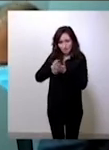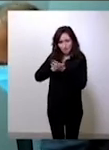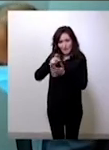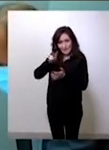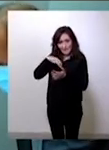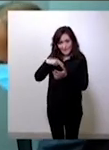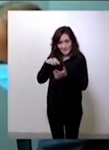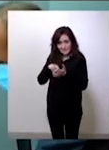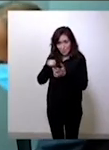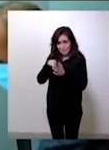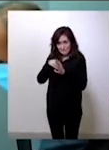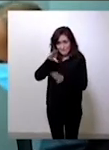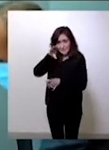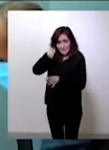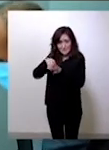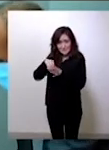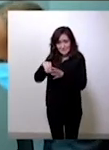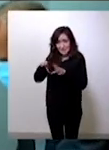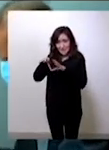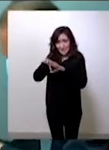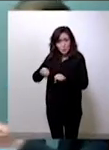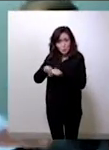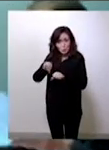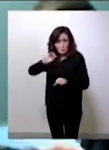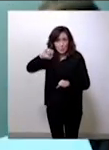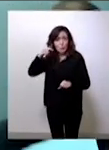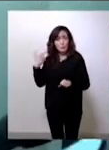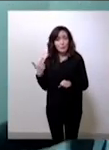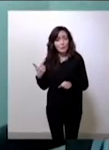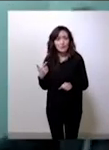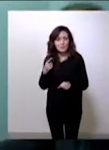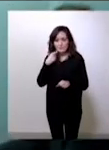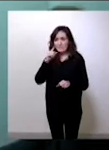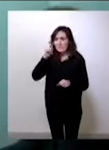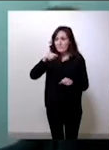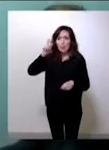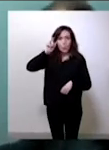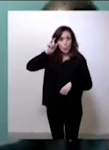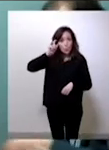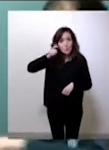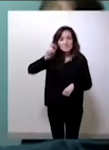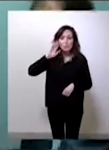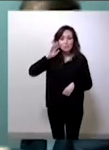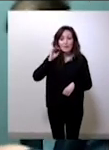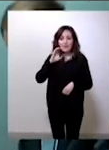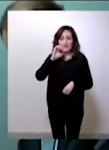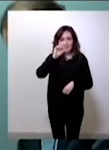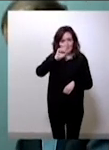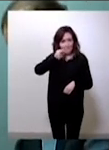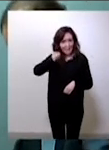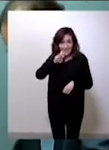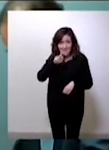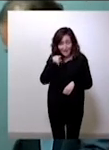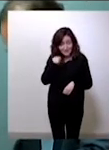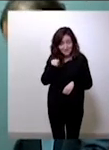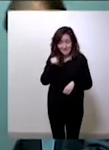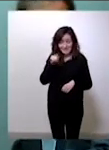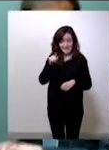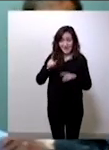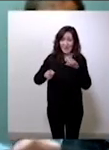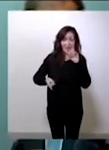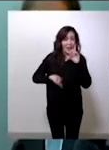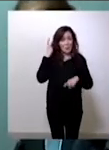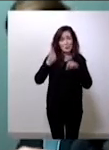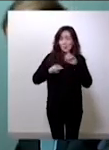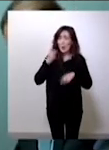notre empreinte carbone. Donc, il faut que l'on soit cohérent, et c'est en ça que ce spazer est vraiment un outil, me